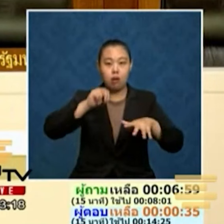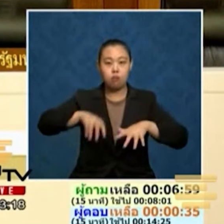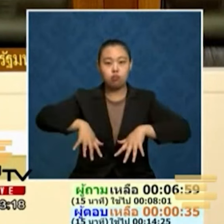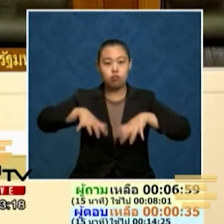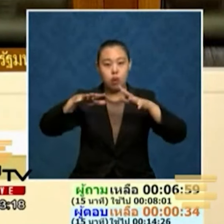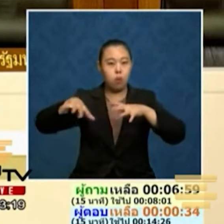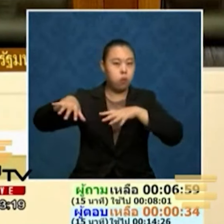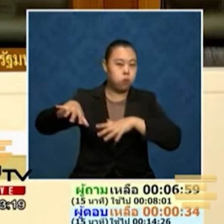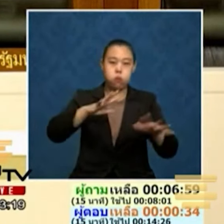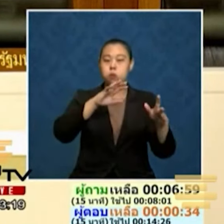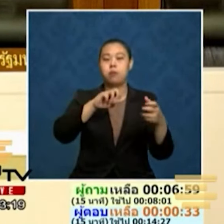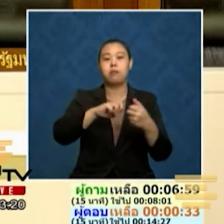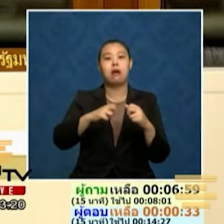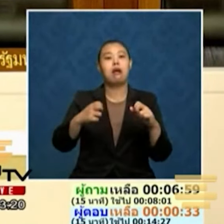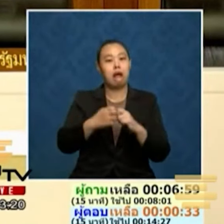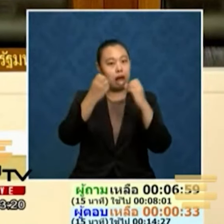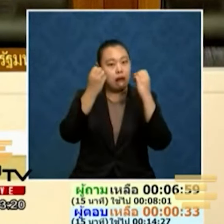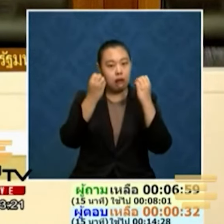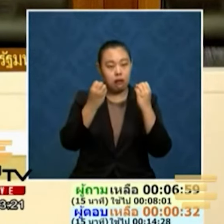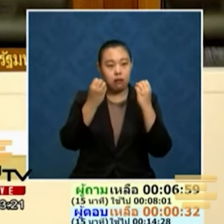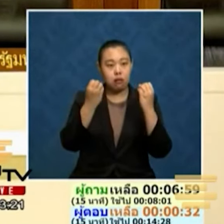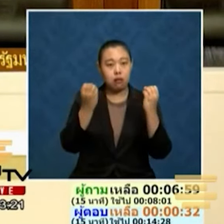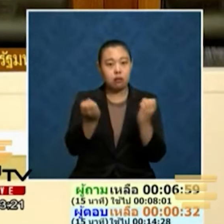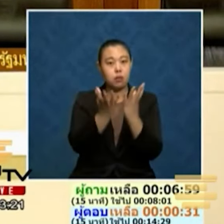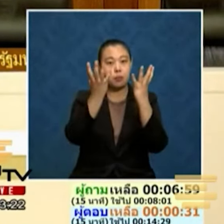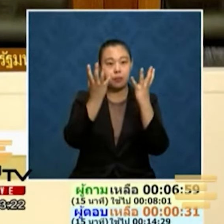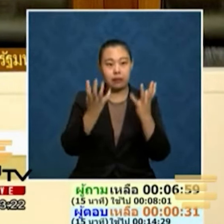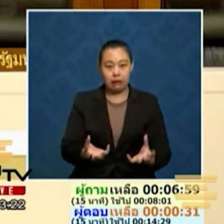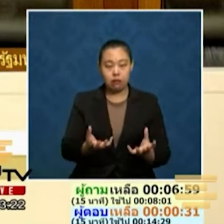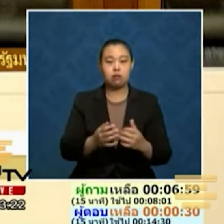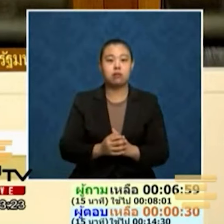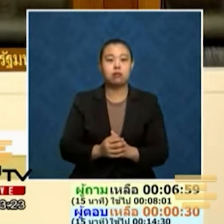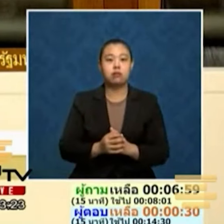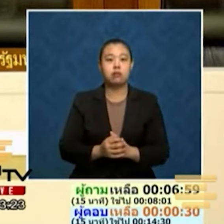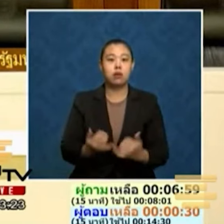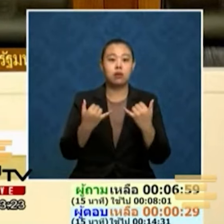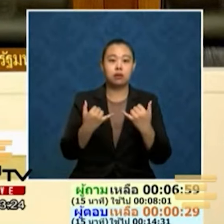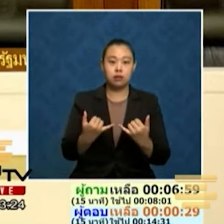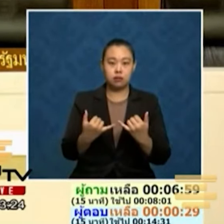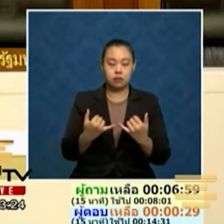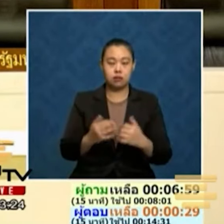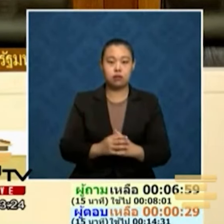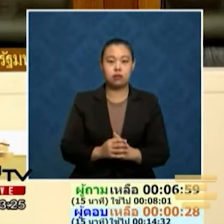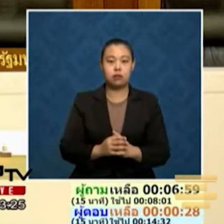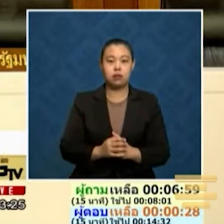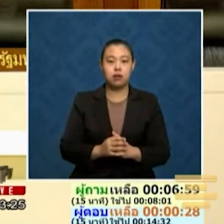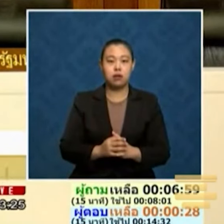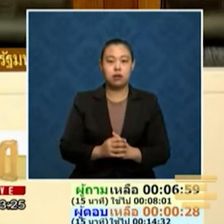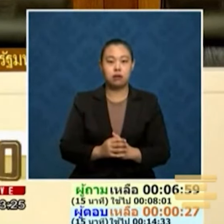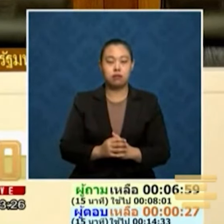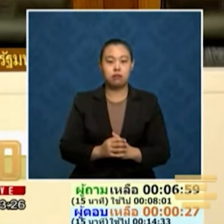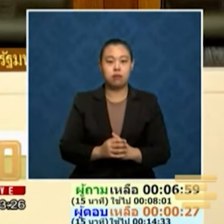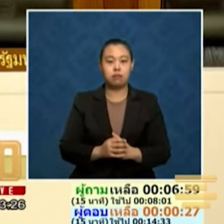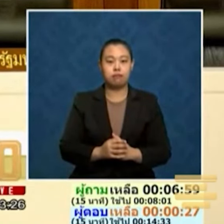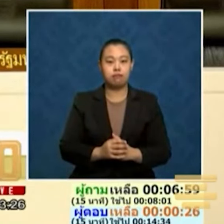ง 3,000 ล้านบาทครอบคลุม57จังหวัดแล้วมีหลักเกณฑ์อะไรเรียบร้อยหมดแล้วก็มีเงินก้อนอื่นอีกเอาไปช่ว